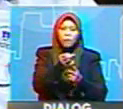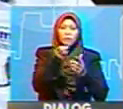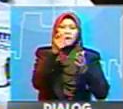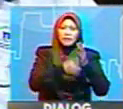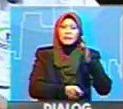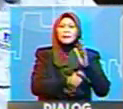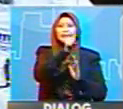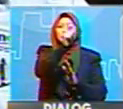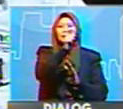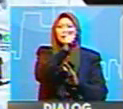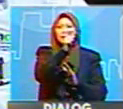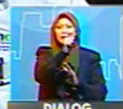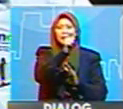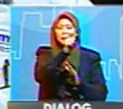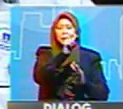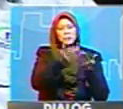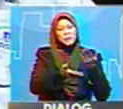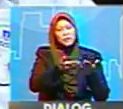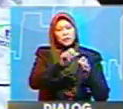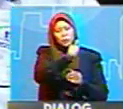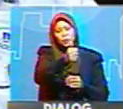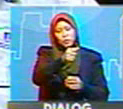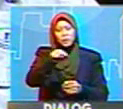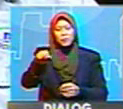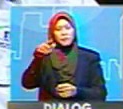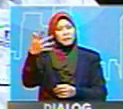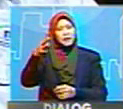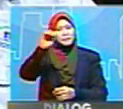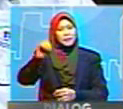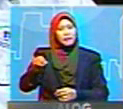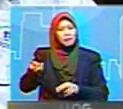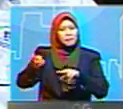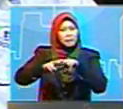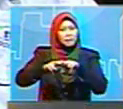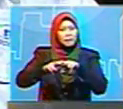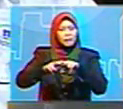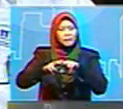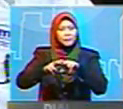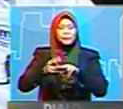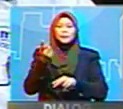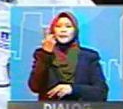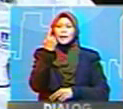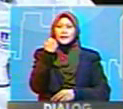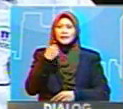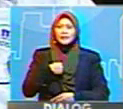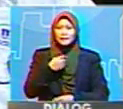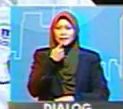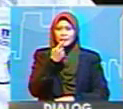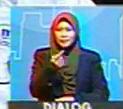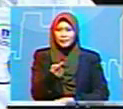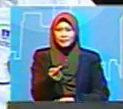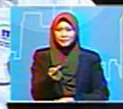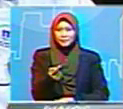lebih tinggi kerana sebab itu pendapatan meningkat mungkin 10 atau 15% lebih tinggi tetapi seperti saya kata itu adalah